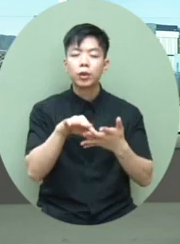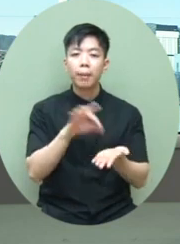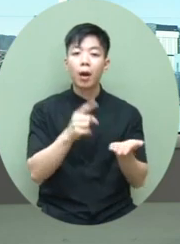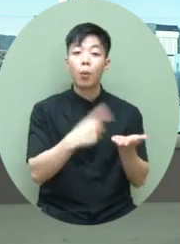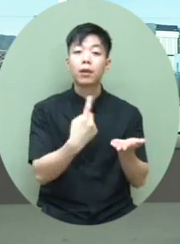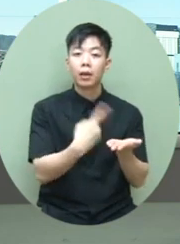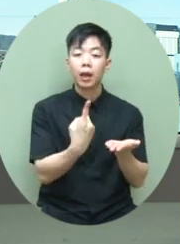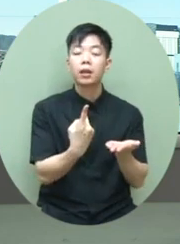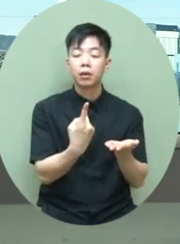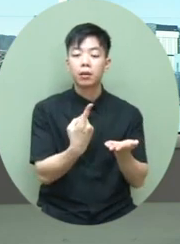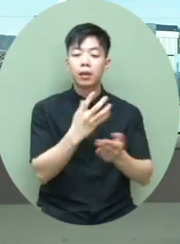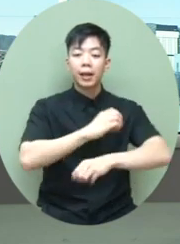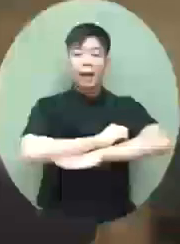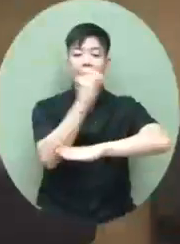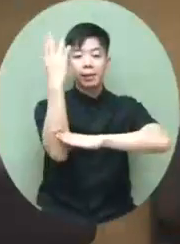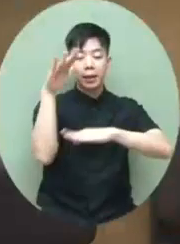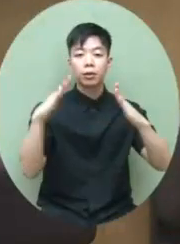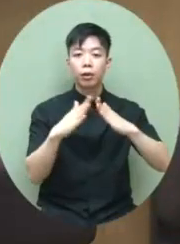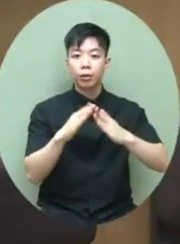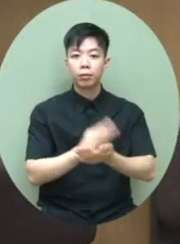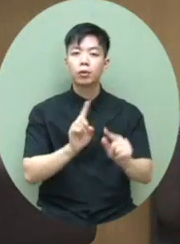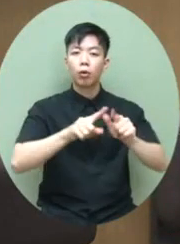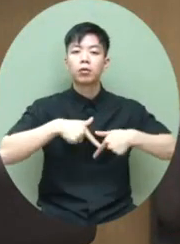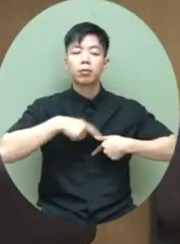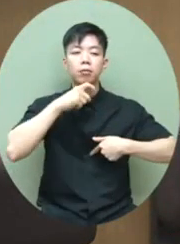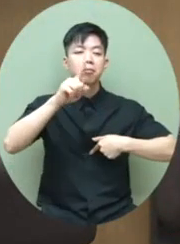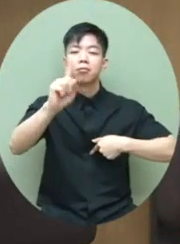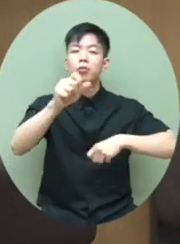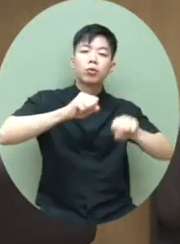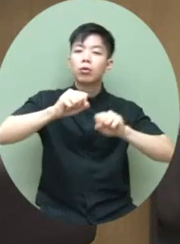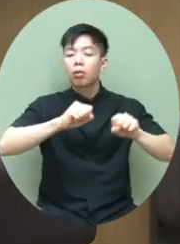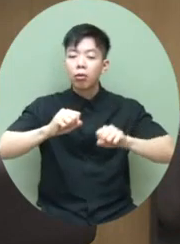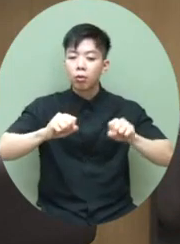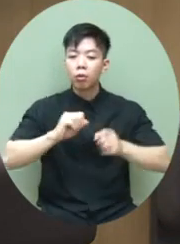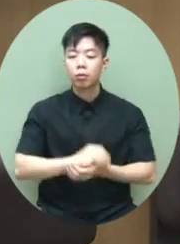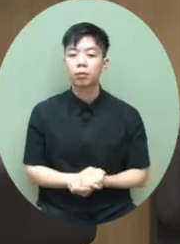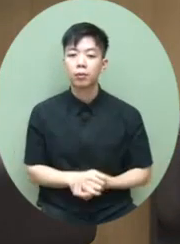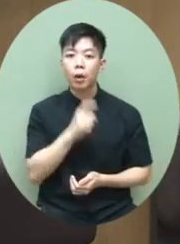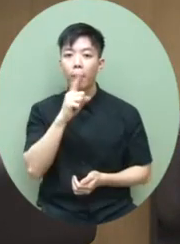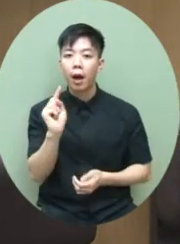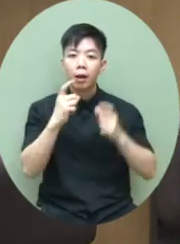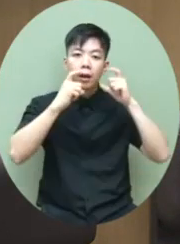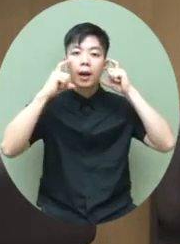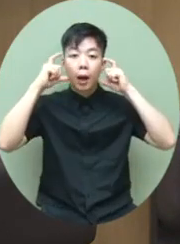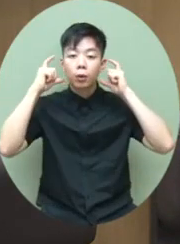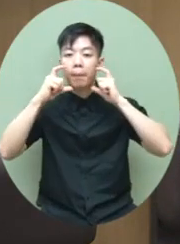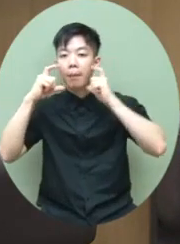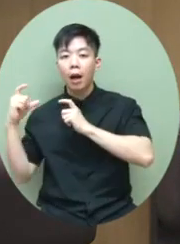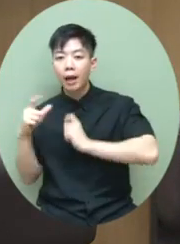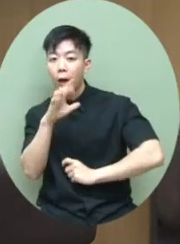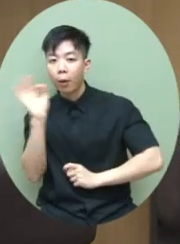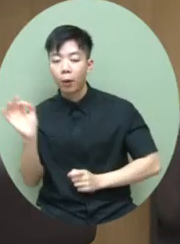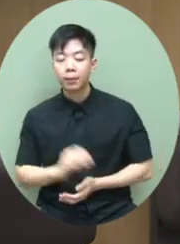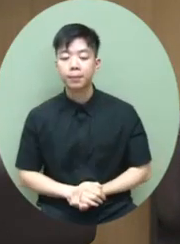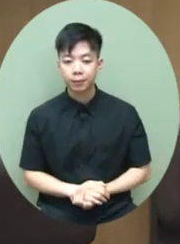聖雅閣嗰個日間中心嗰度有啲活動，可唔可以都可以即係詳細講下，其實啲院友過去其實會做啲乜嘢啊？會唔會除口罩啊？同頭先都講到